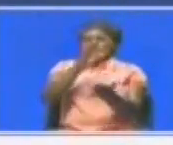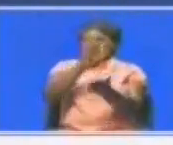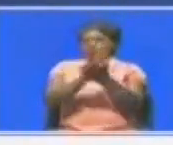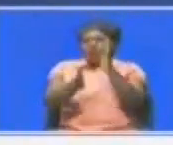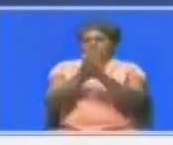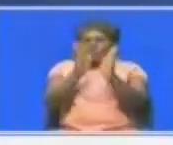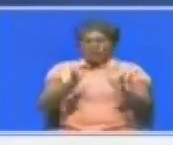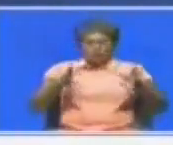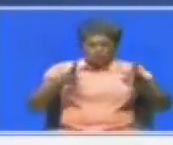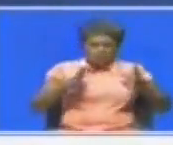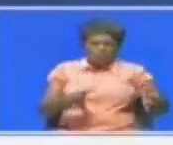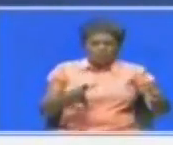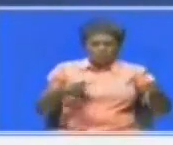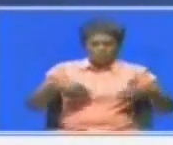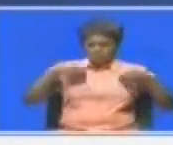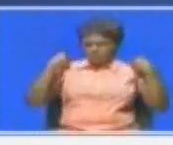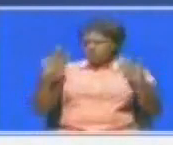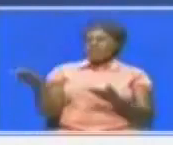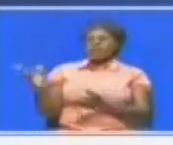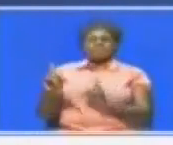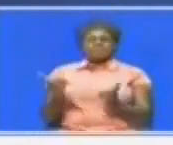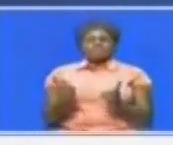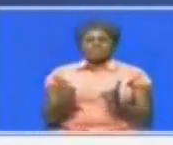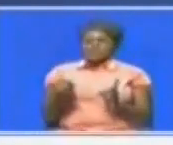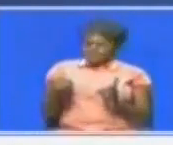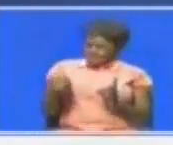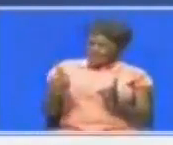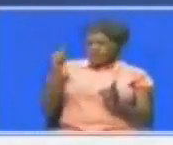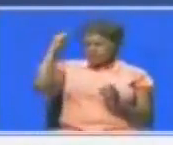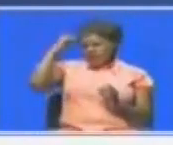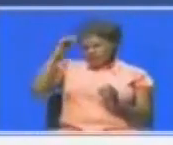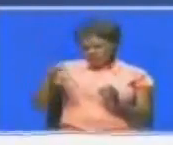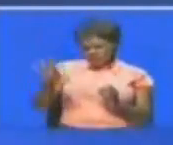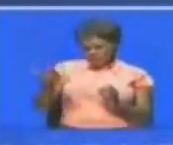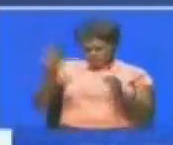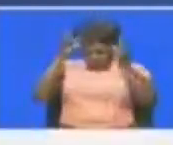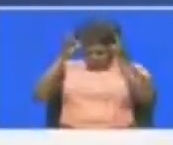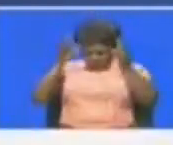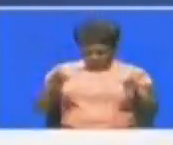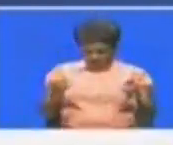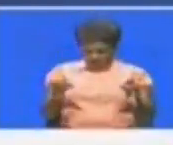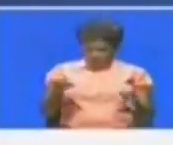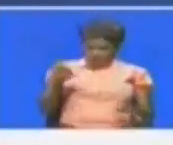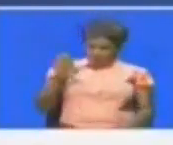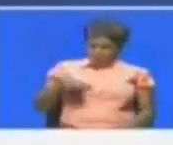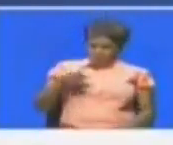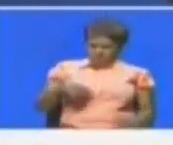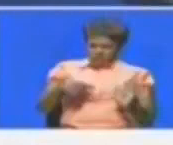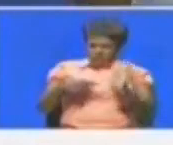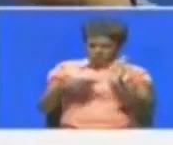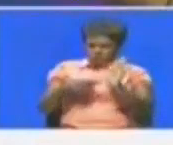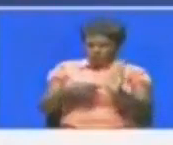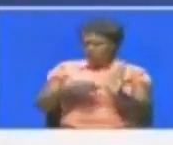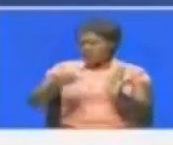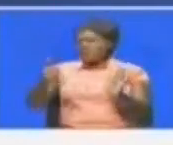mtu anakulazimisha ukavue nguo uko nje. Hakuna. Wewe mwenyewe na akili zako unavua hiyo nguo. Wewe mwanamke unaonesha hilo paja mume